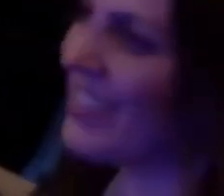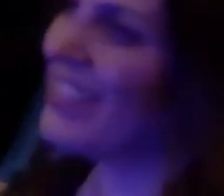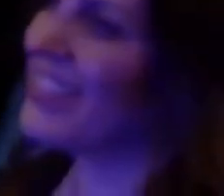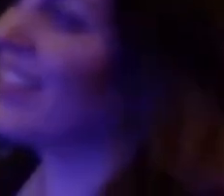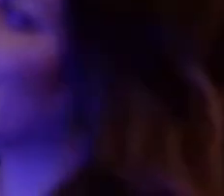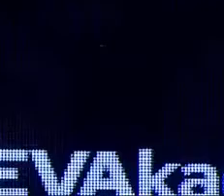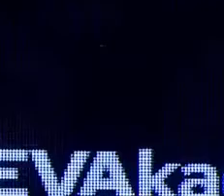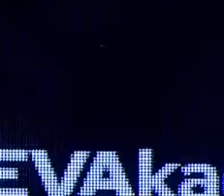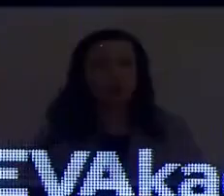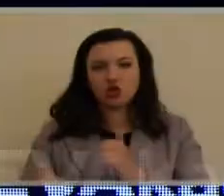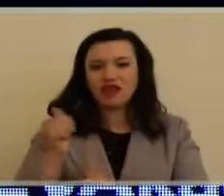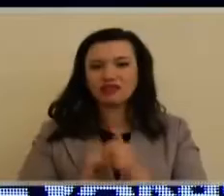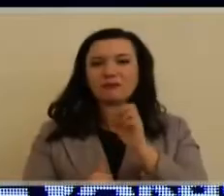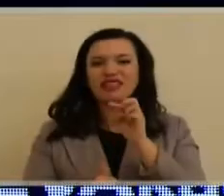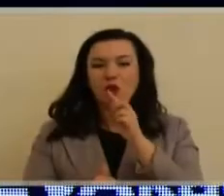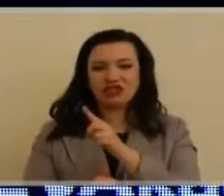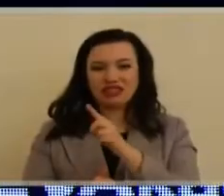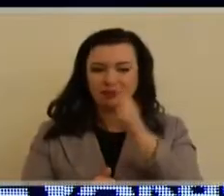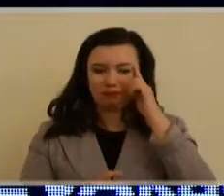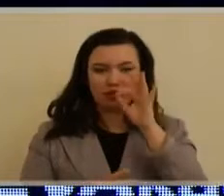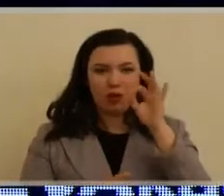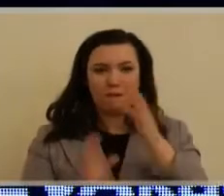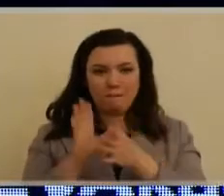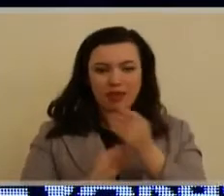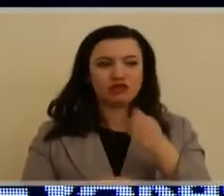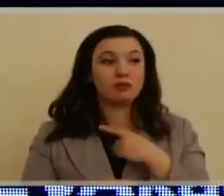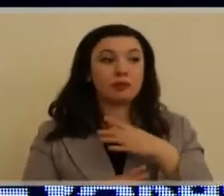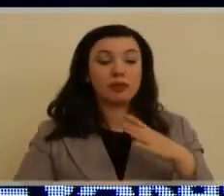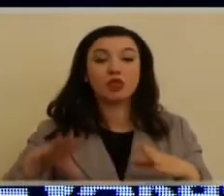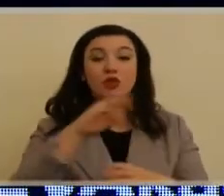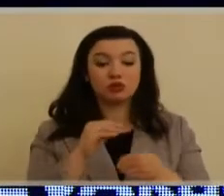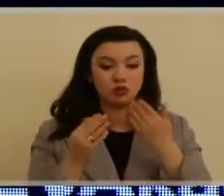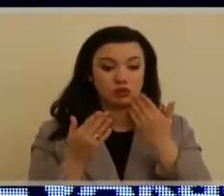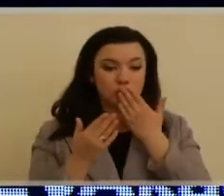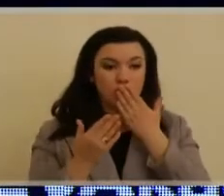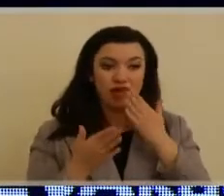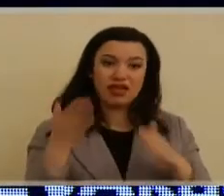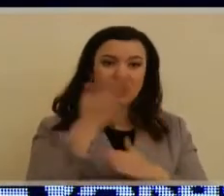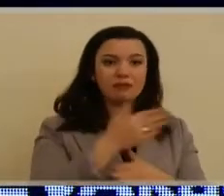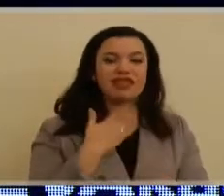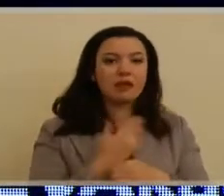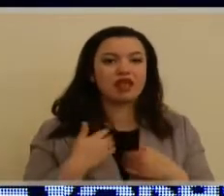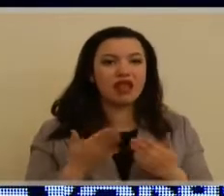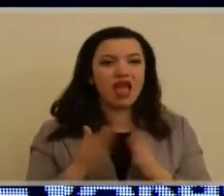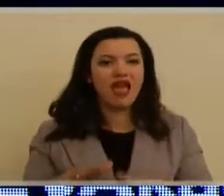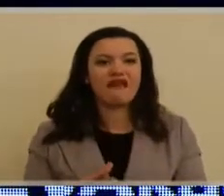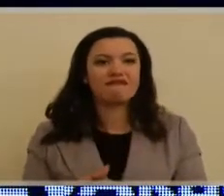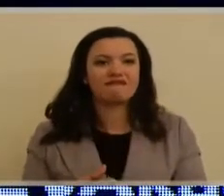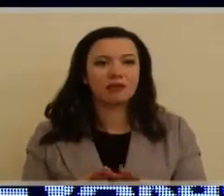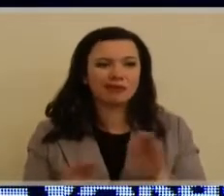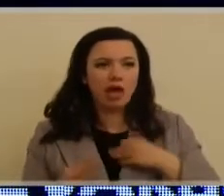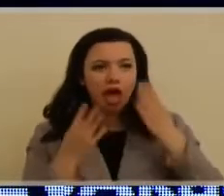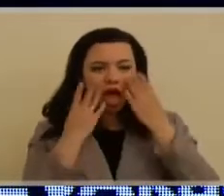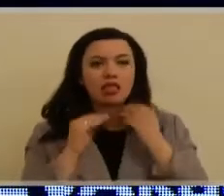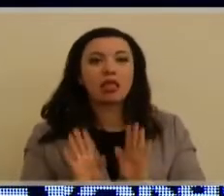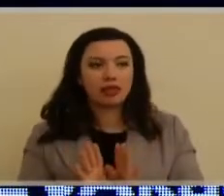Ege Üniversitesi Psikoloji Bölümü mezunuyum. Tabii ki bütün çocuklar okula giderken ben niye evdeyim? Bunu uzun bir süre